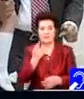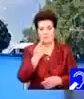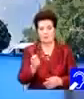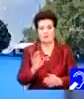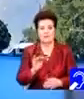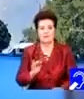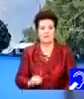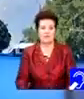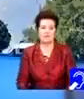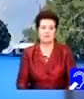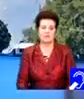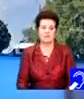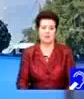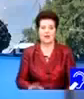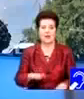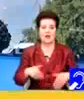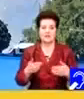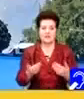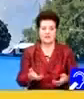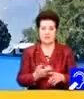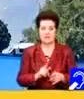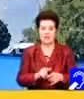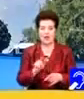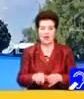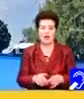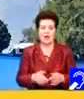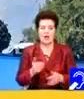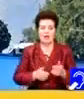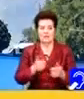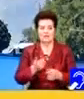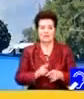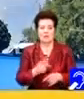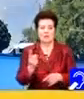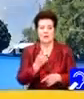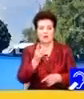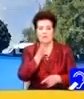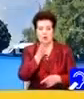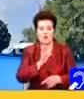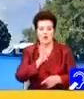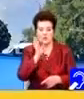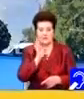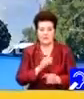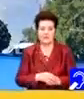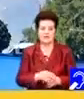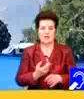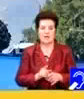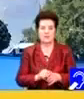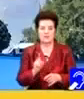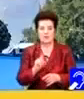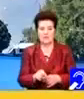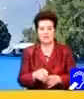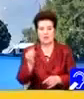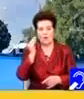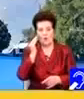revedere! Cei doi candidați care luptă astăzi pentru șefia capitale au venit la vot în primele ore ale dimineții. Aceștia și-au exprimat